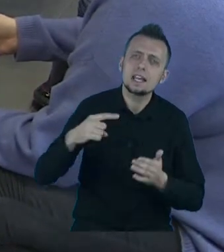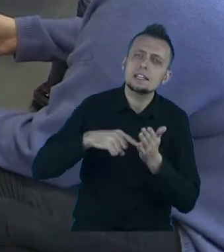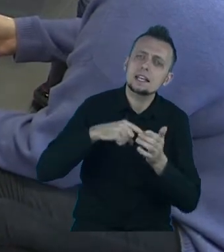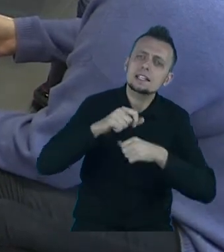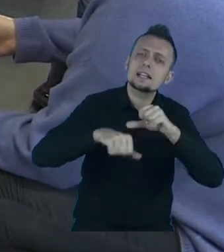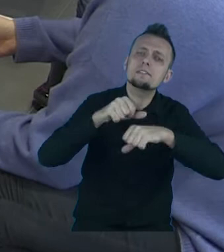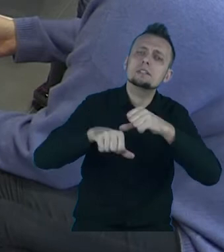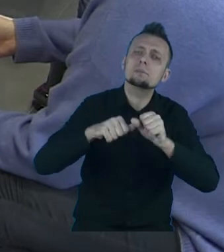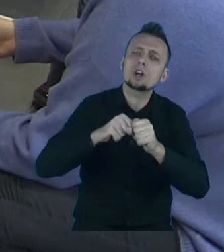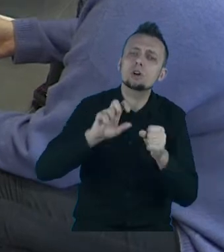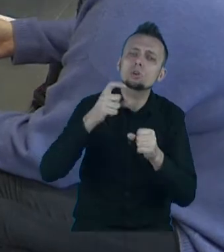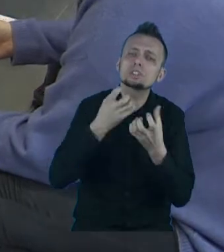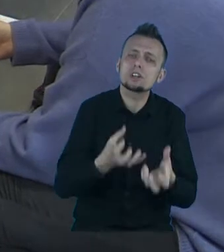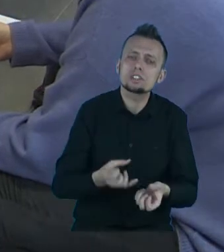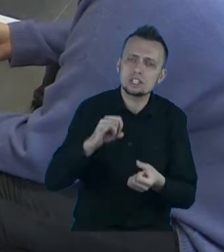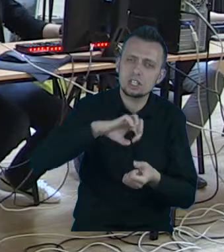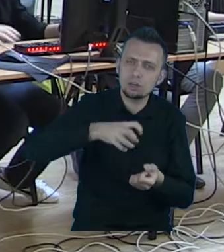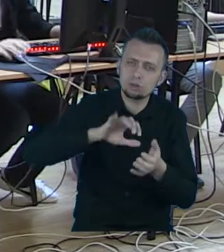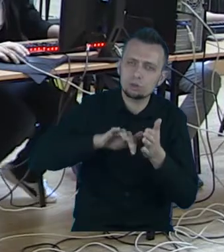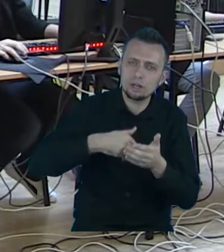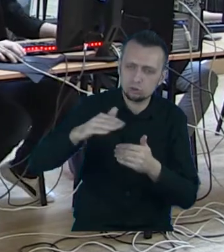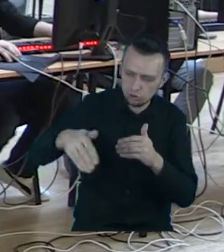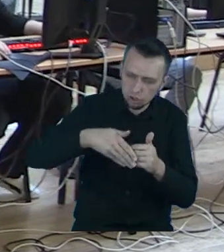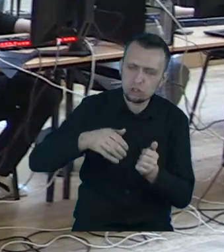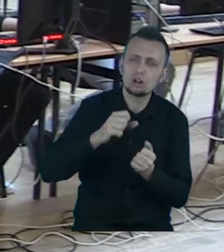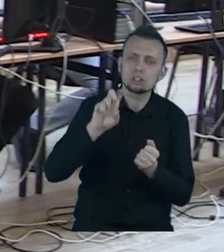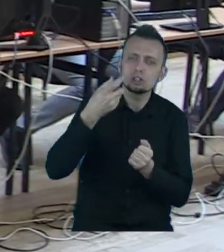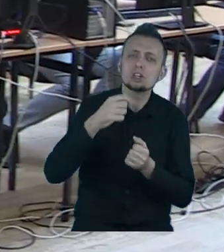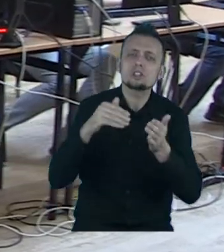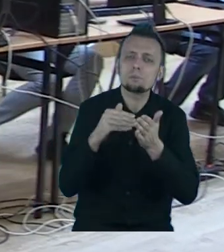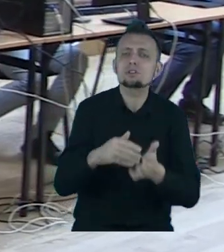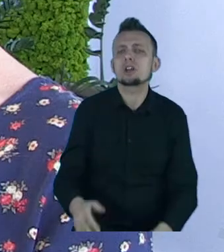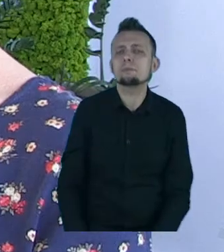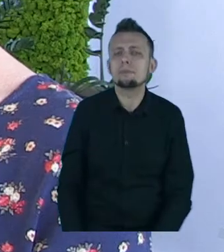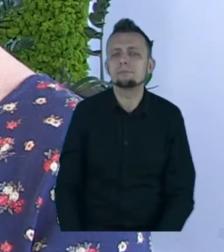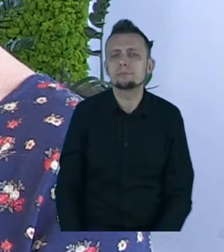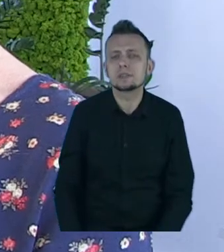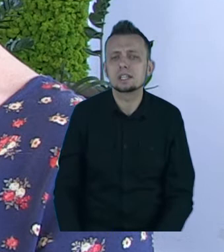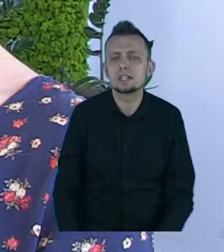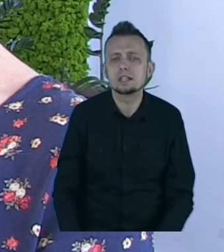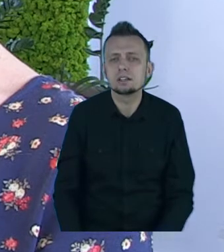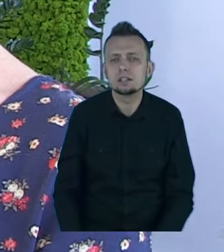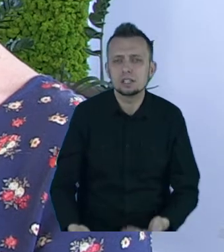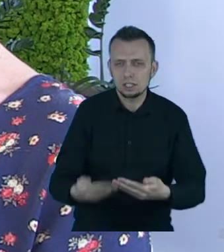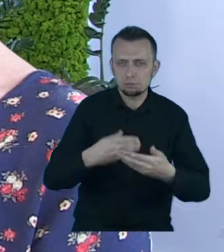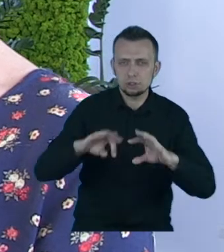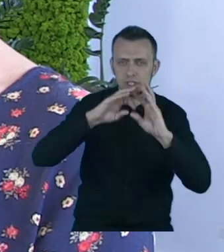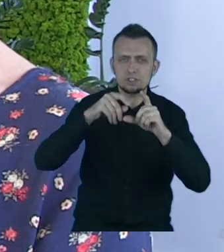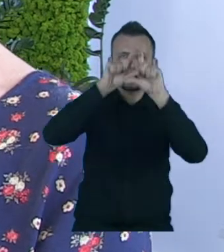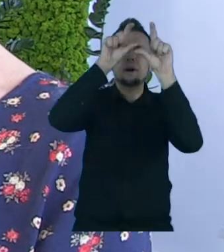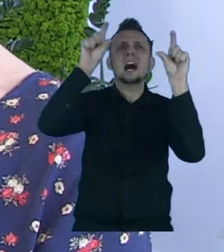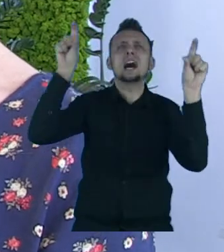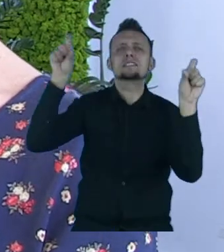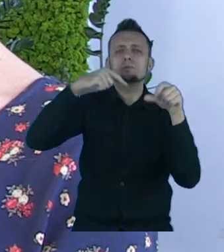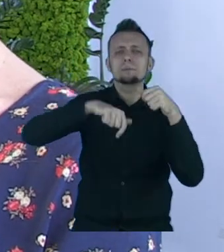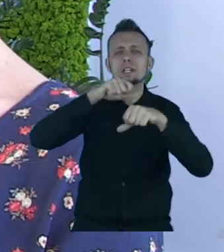sztab WOŚP-u w Kutnie osiągnąć i czego Wam potrzeba? Przede wszystkim hasłem tegorocznego finału